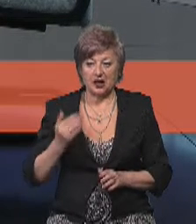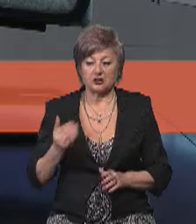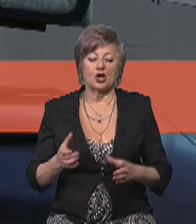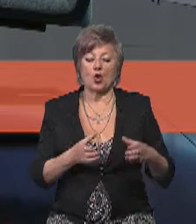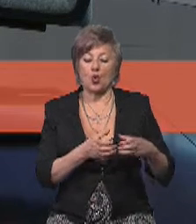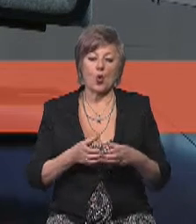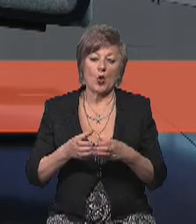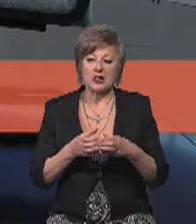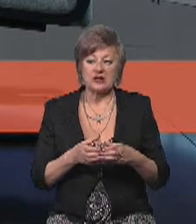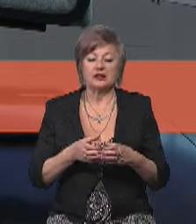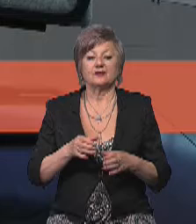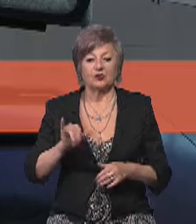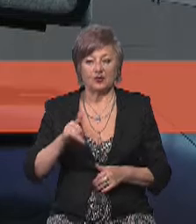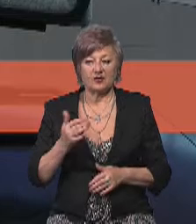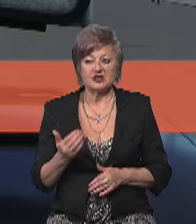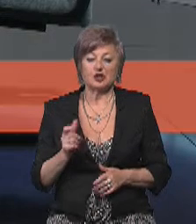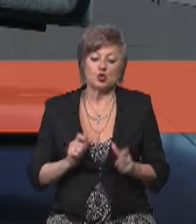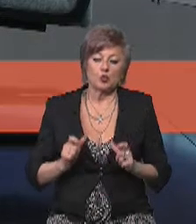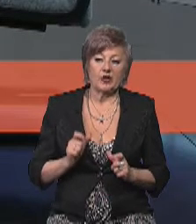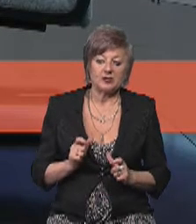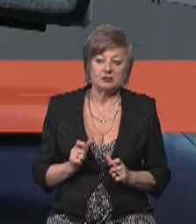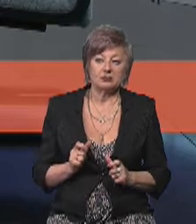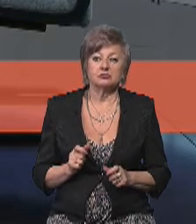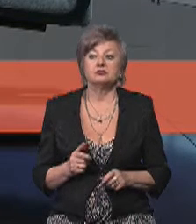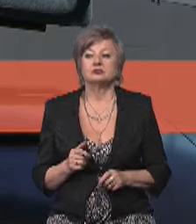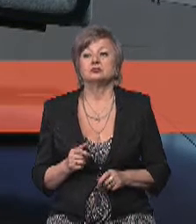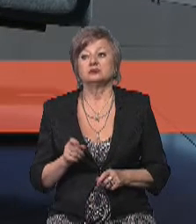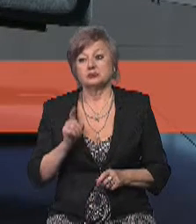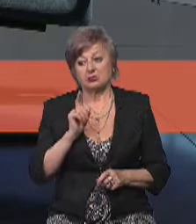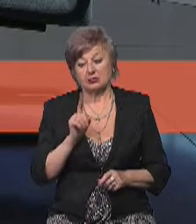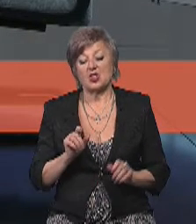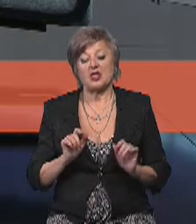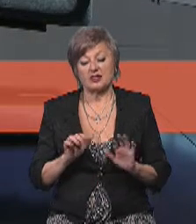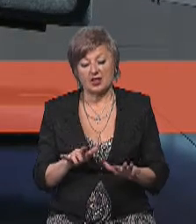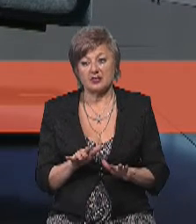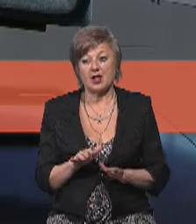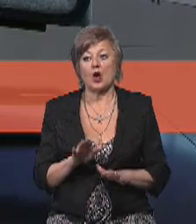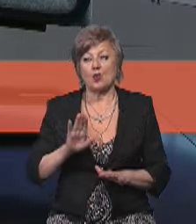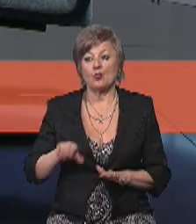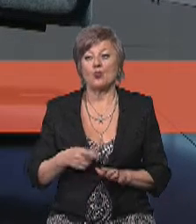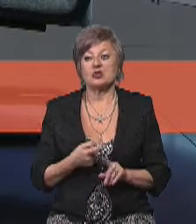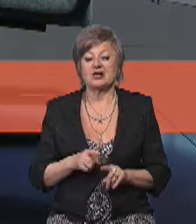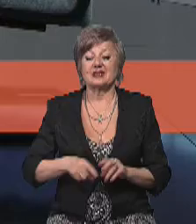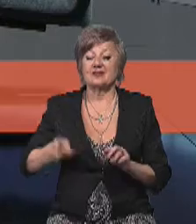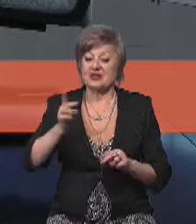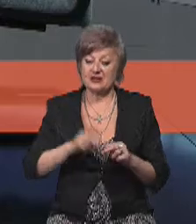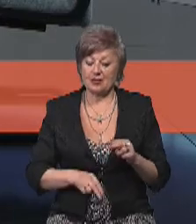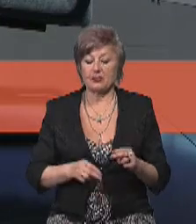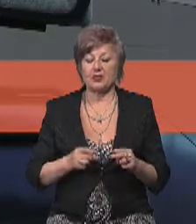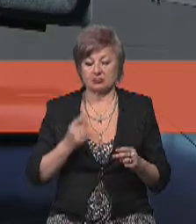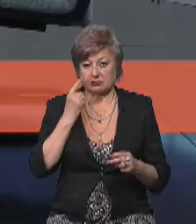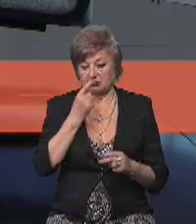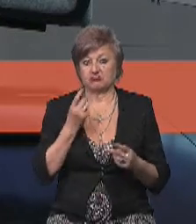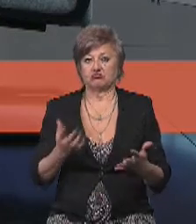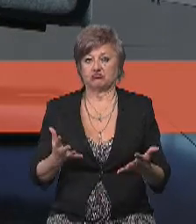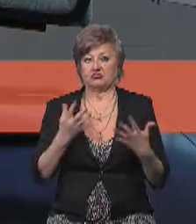колектив, керівництво університету, студенти, справа, вона після свого завершення, вона є очевидною. Угу.